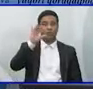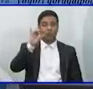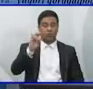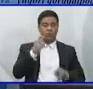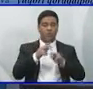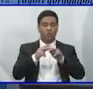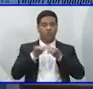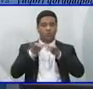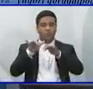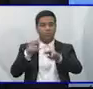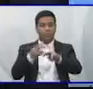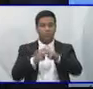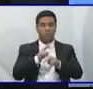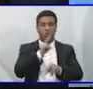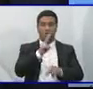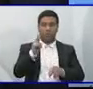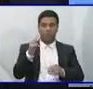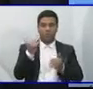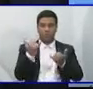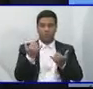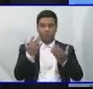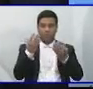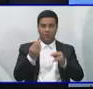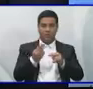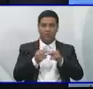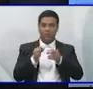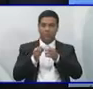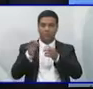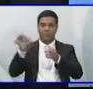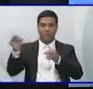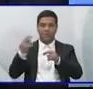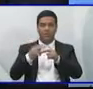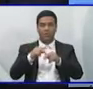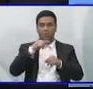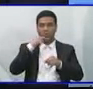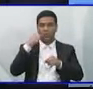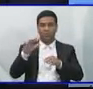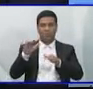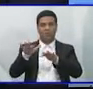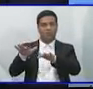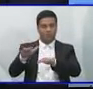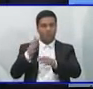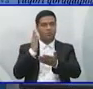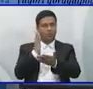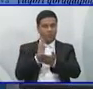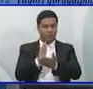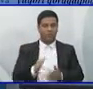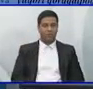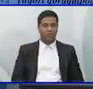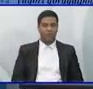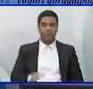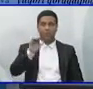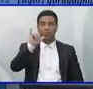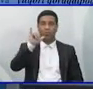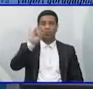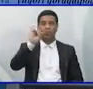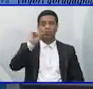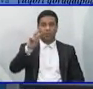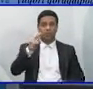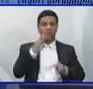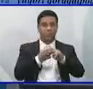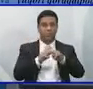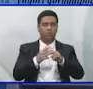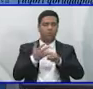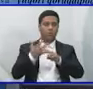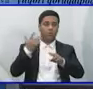Mo'g'ullar hujumidan so'ng Qoraqalpoqlarning bir qismi hozirgi Kaspiy dengizining shimolida joylashgan